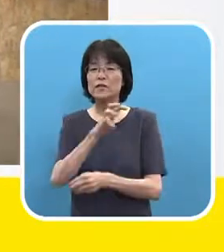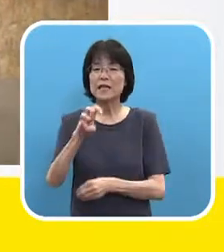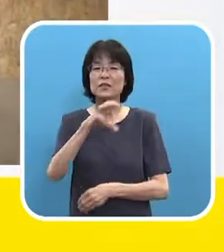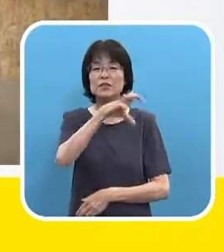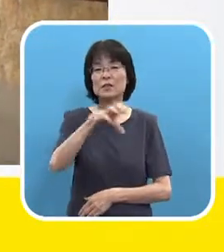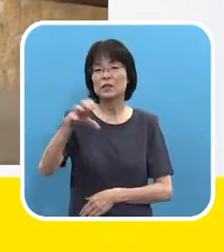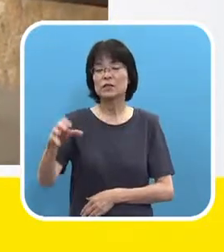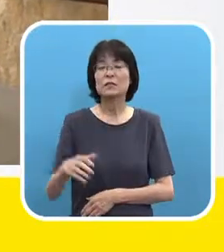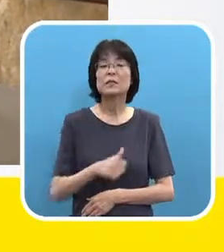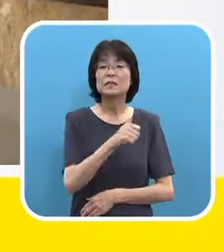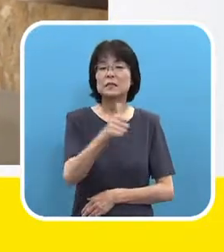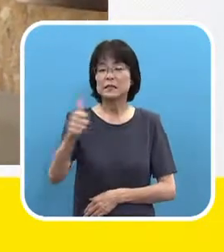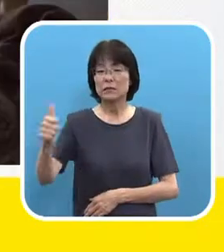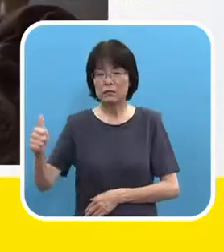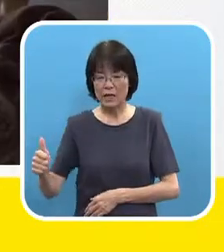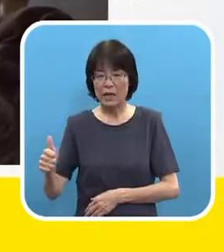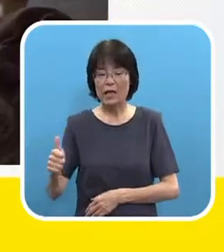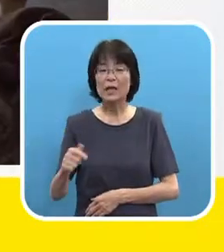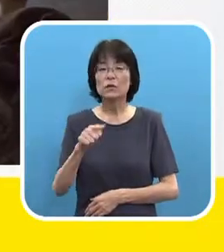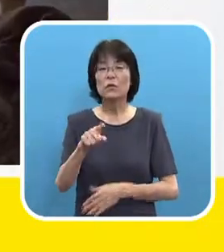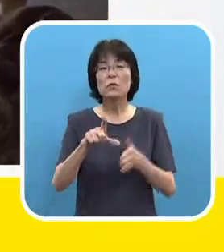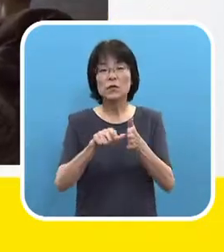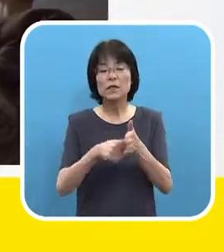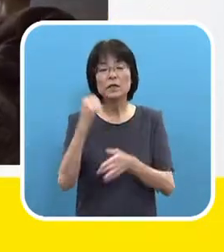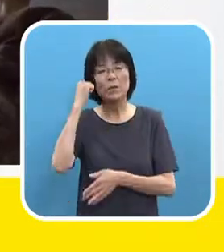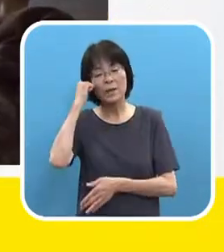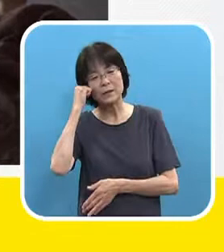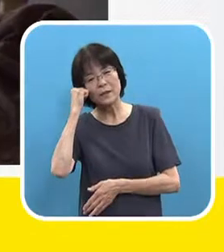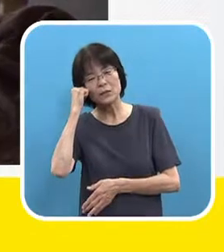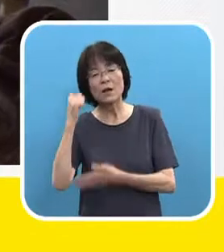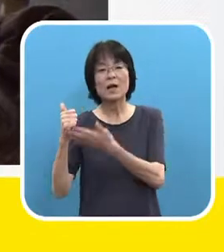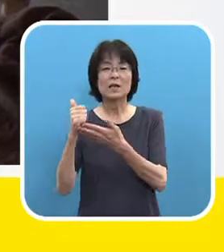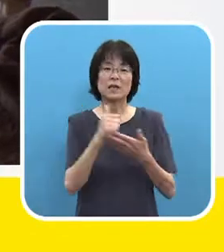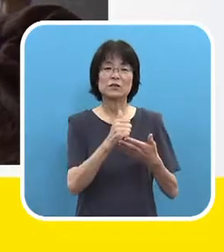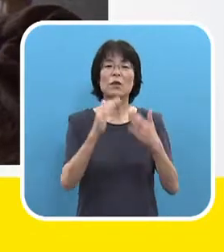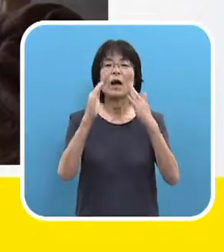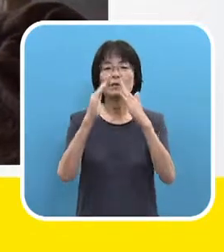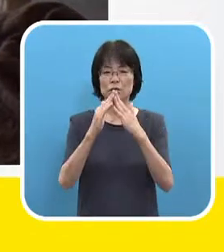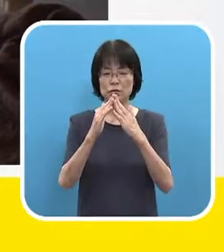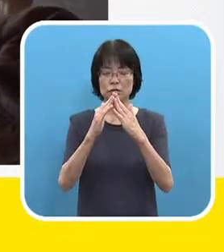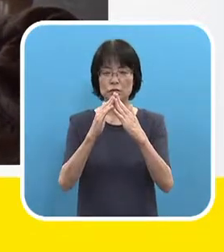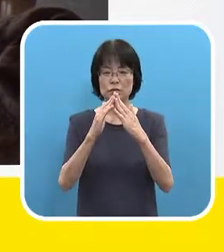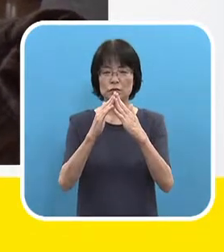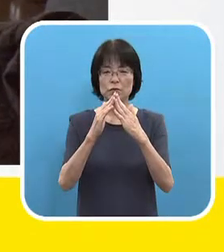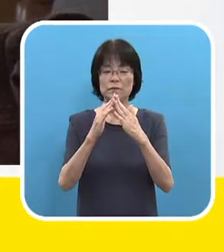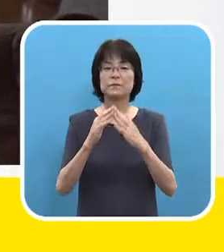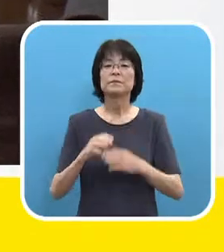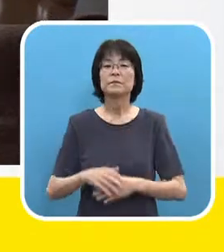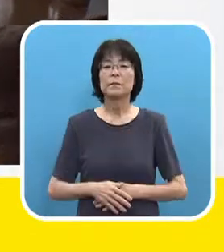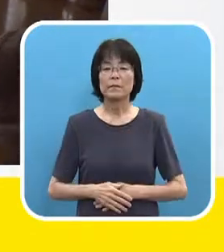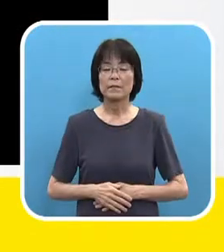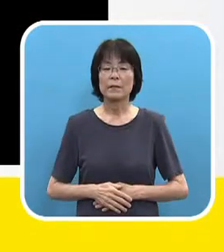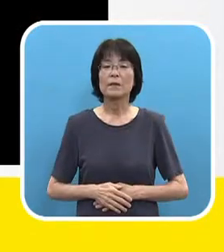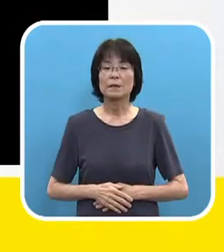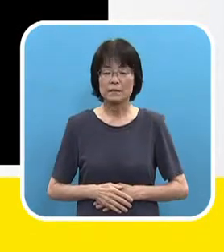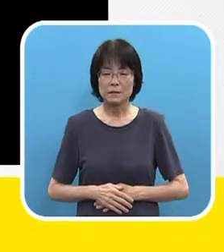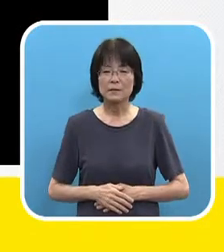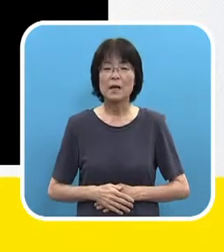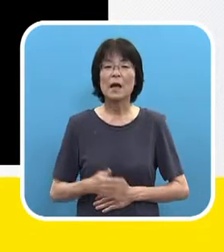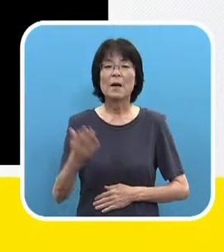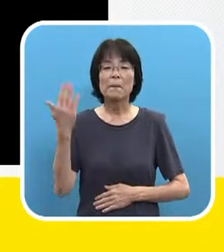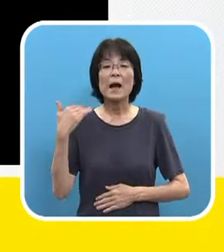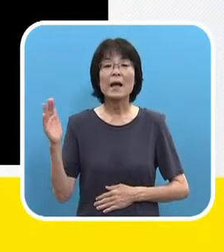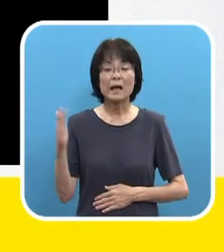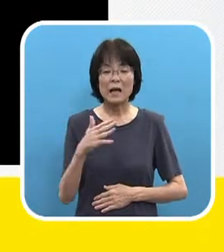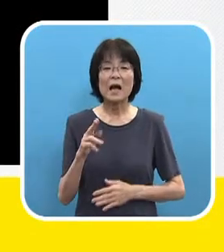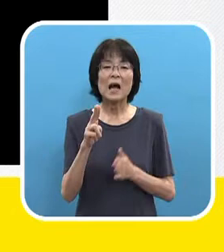だぞ。その時に宿泊したのが主にゲストハウスだったんだな。 もともと